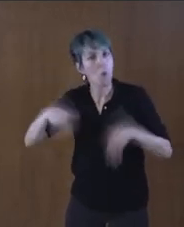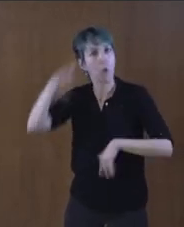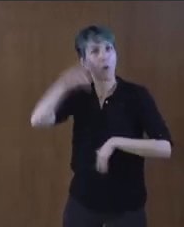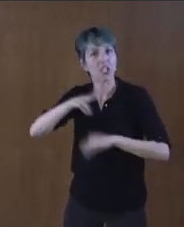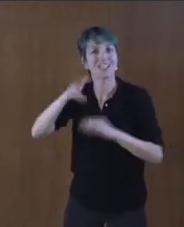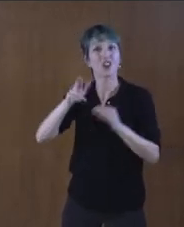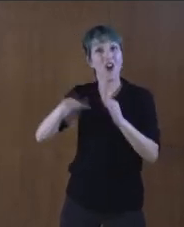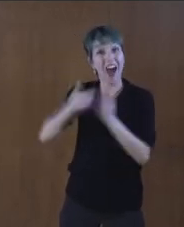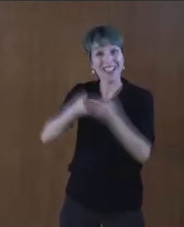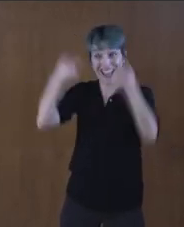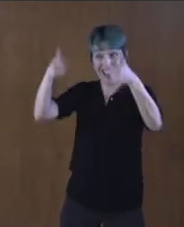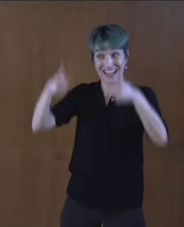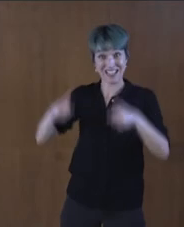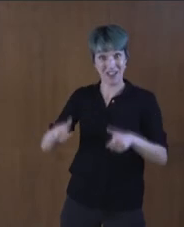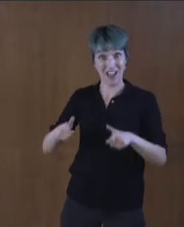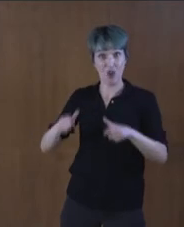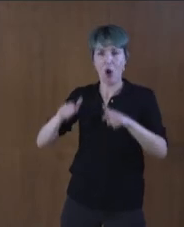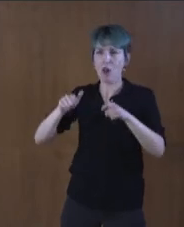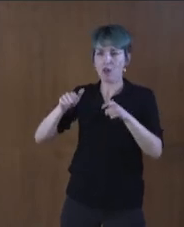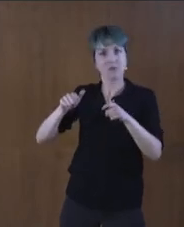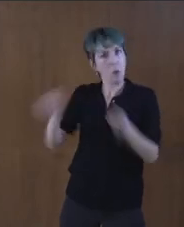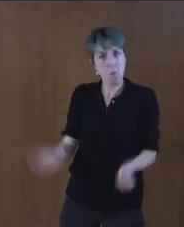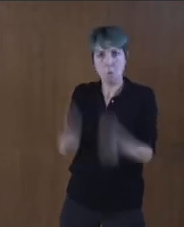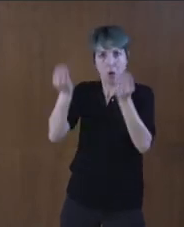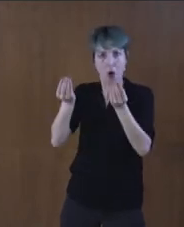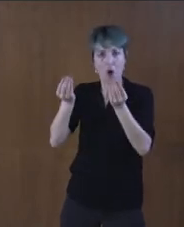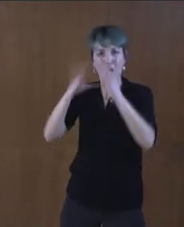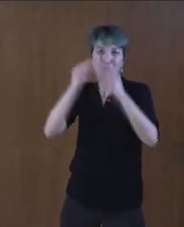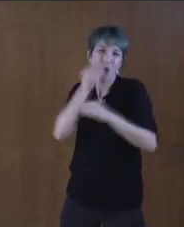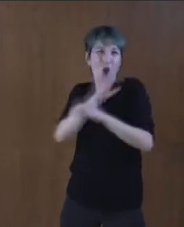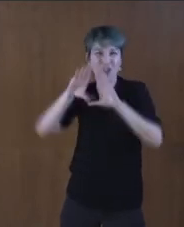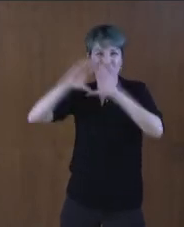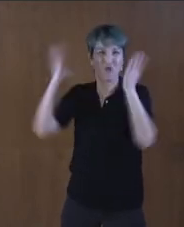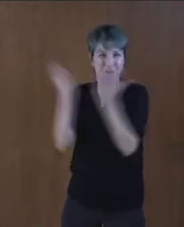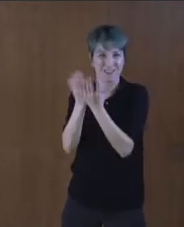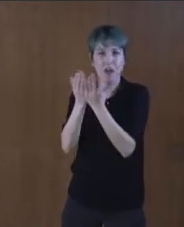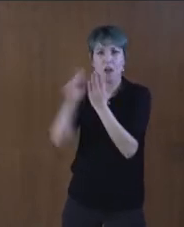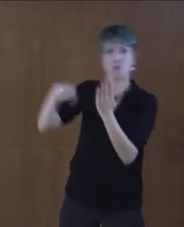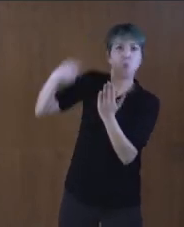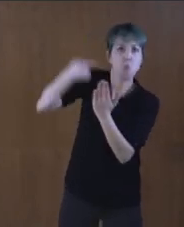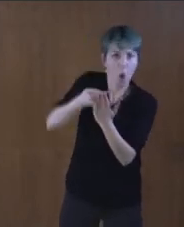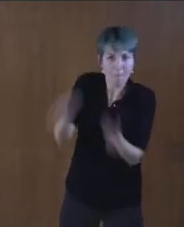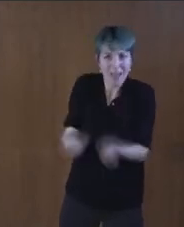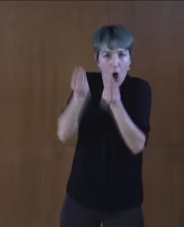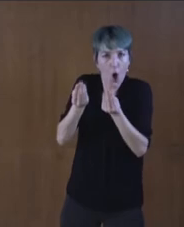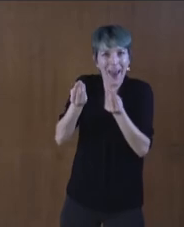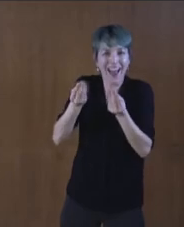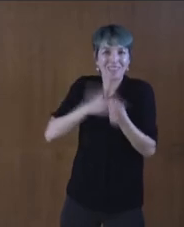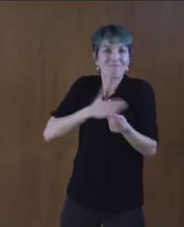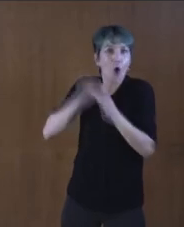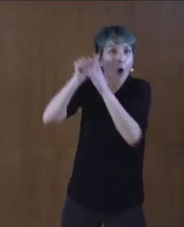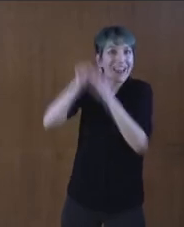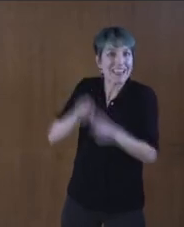en l'ordre de les aspiracions més lleials al projecte original. Ens